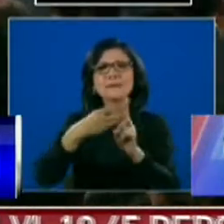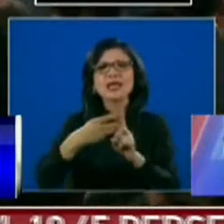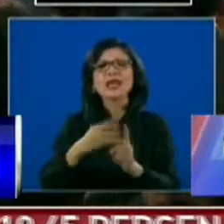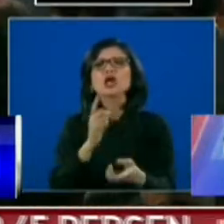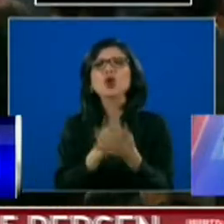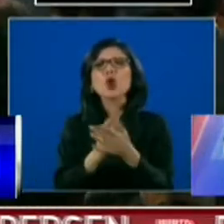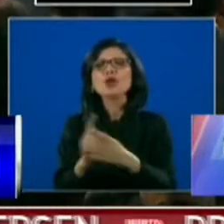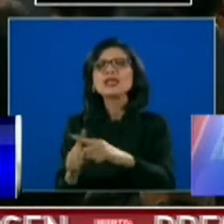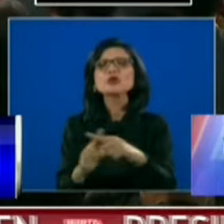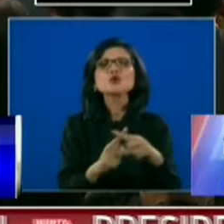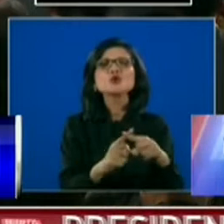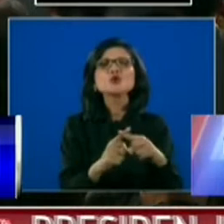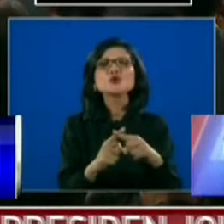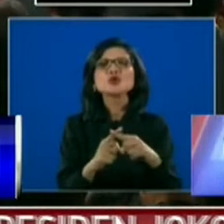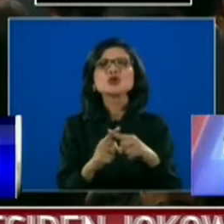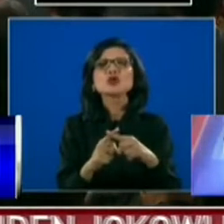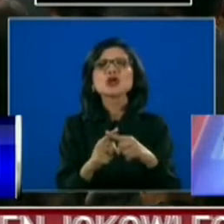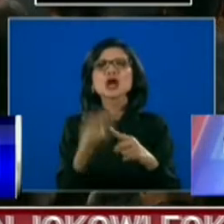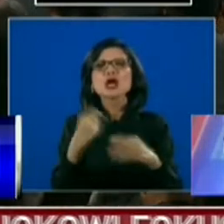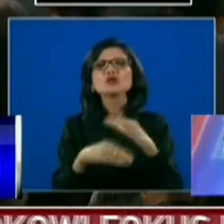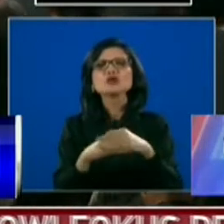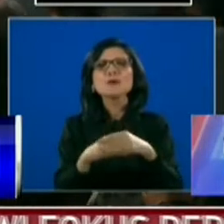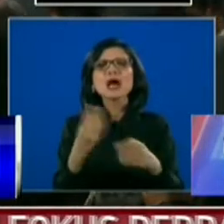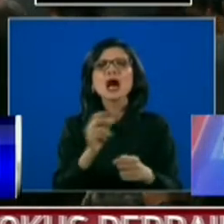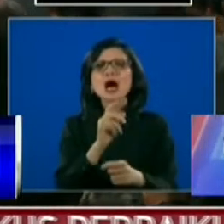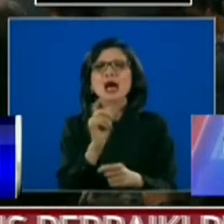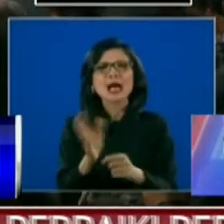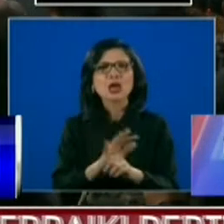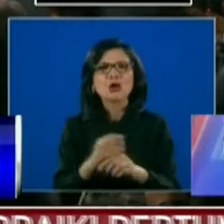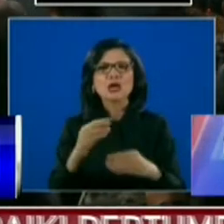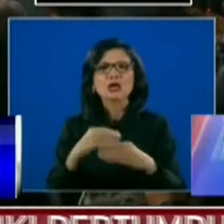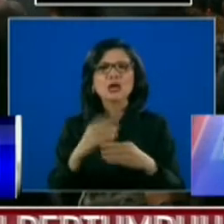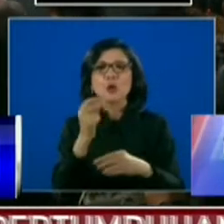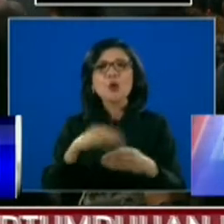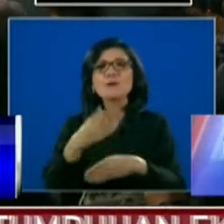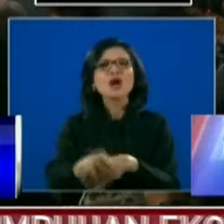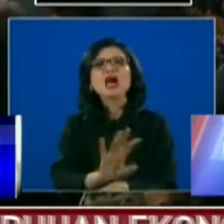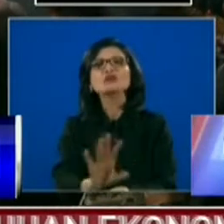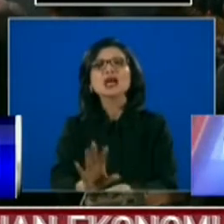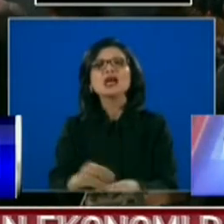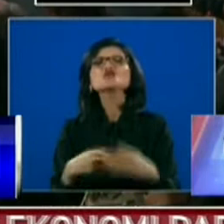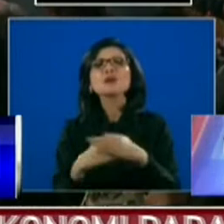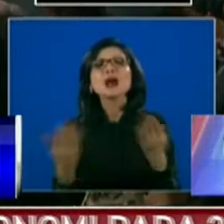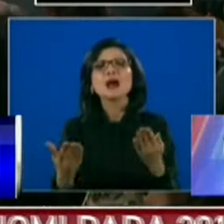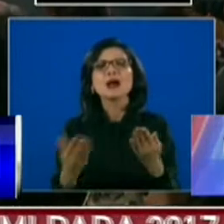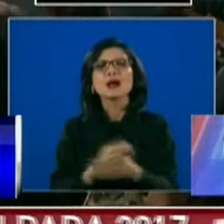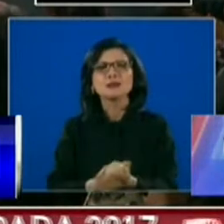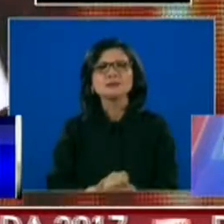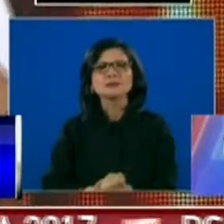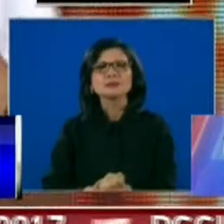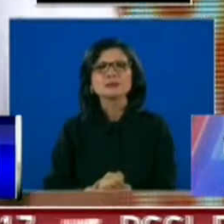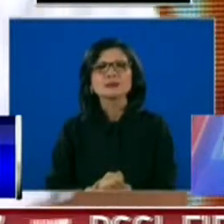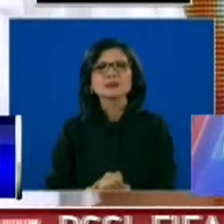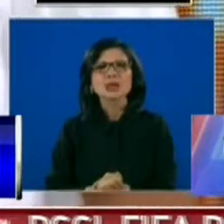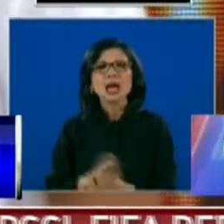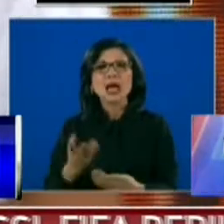hitungin deh bro. Cukup nggak kalau misalnya tanpa DP? Kalau kita tarik pakai skema mirip-mirip seperti HDB di Singapura.